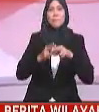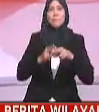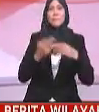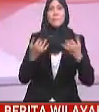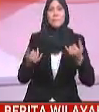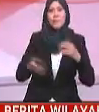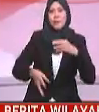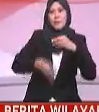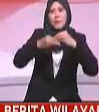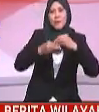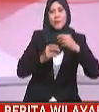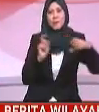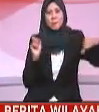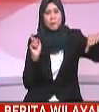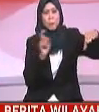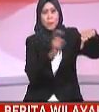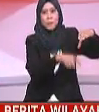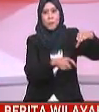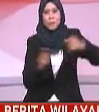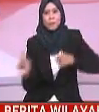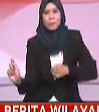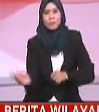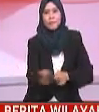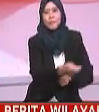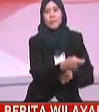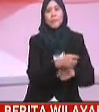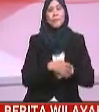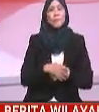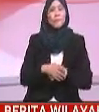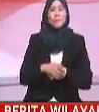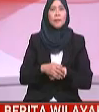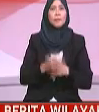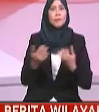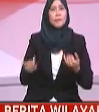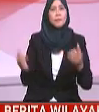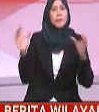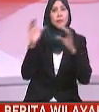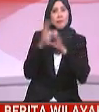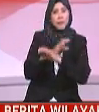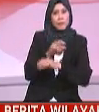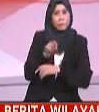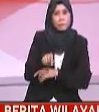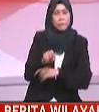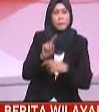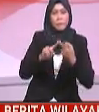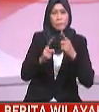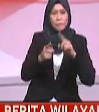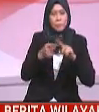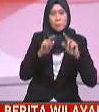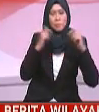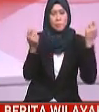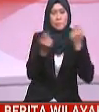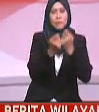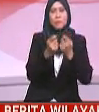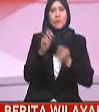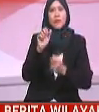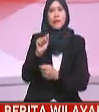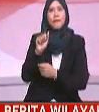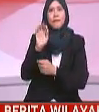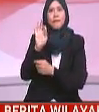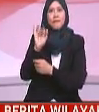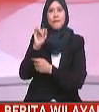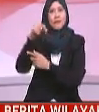apabila menambah 2 lagi dalam perlawanan tersebut. Tidak ketinggalan pencabarnya yang juga rakan sepasukan Nur